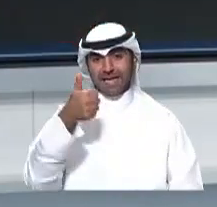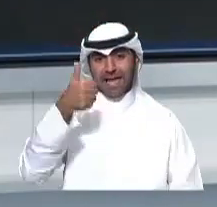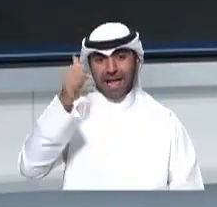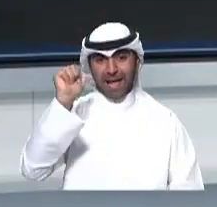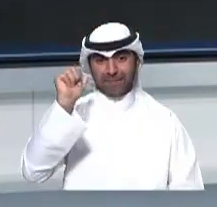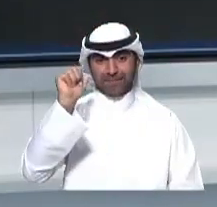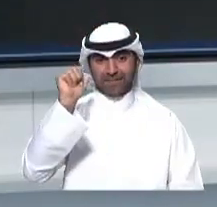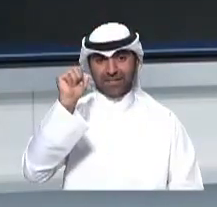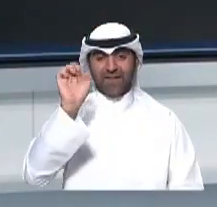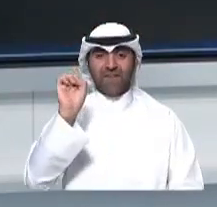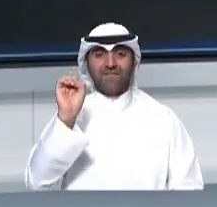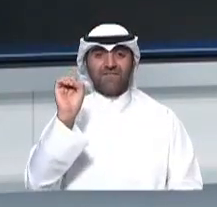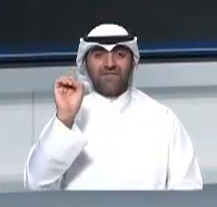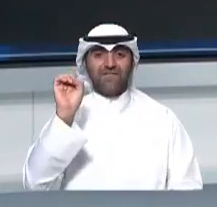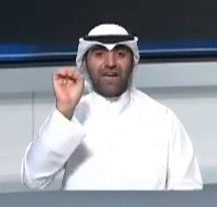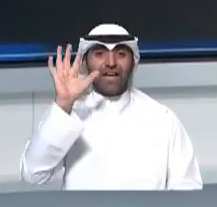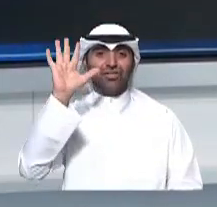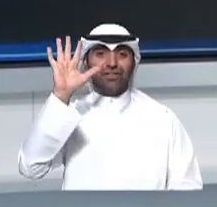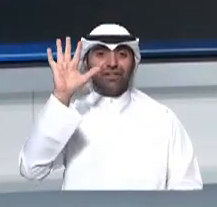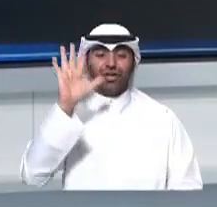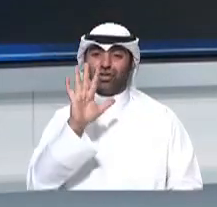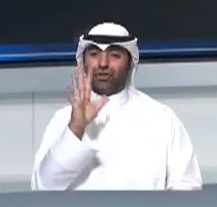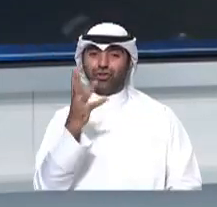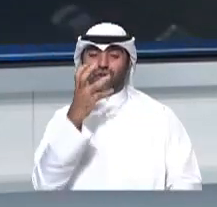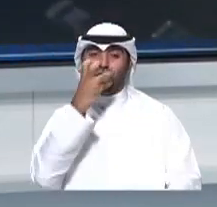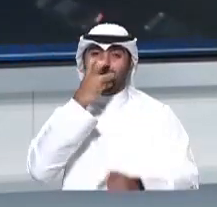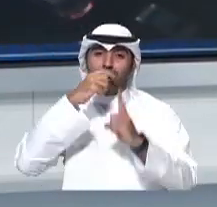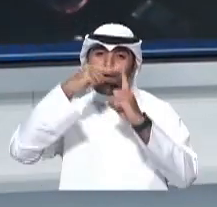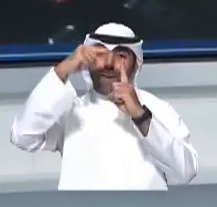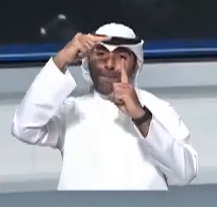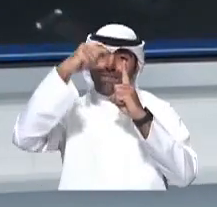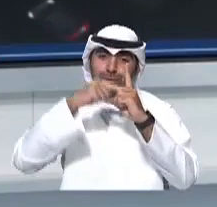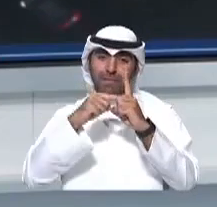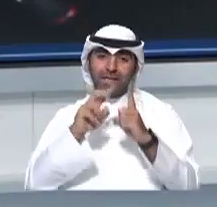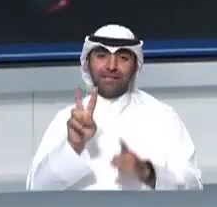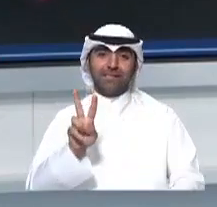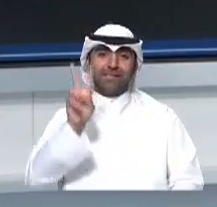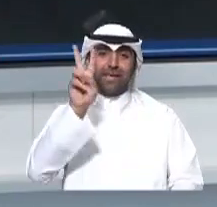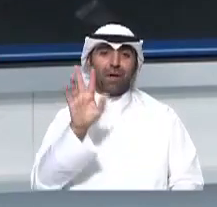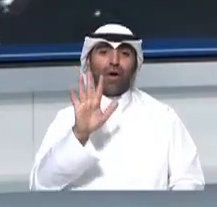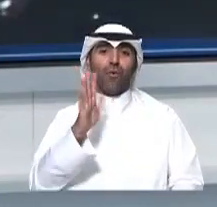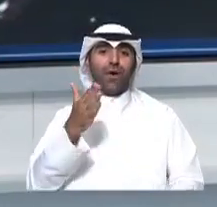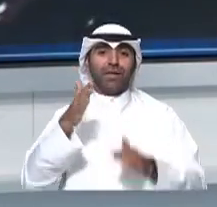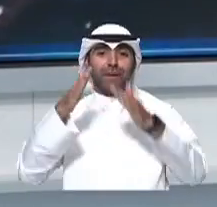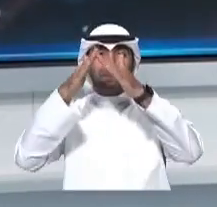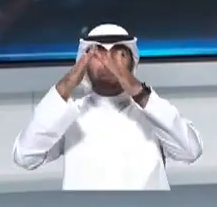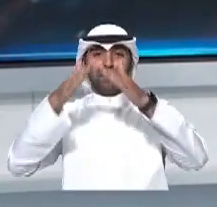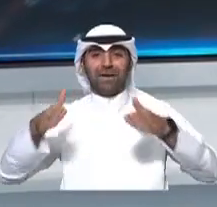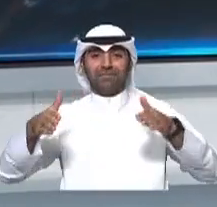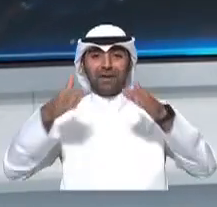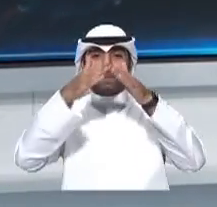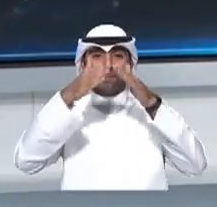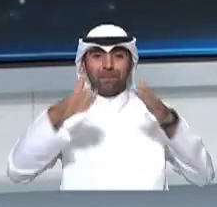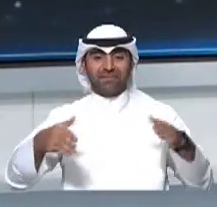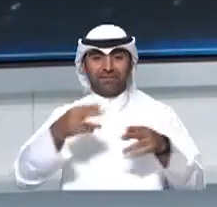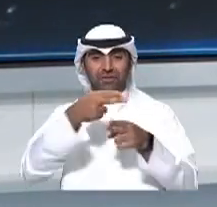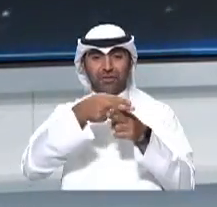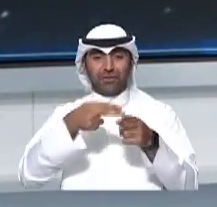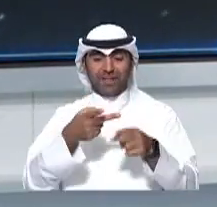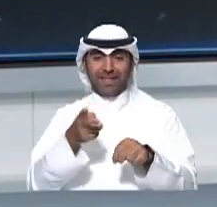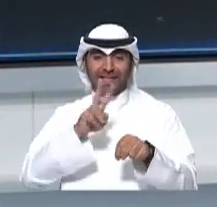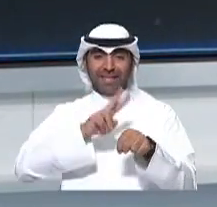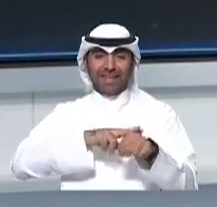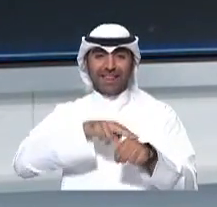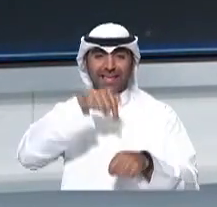السالمي وكذلك 8 درجات مئوية في شمال الكويت في مزارع العبدلي. متوقع أن في هذه الليلة قد تكون أجواء